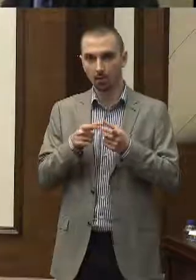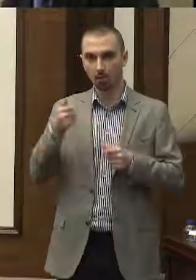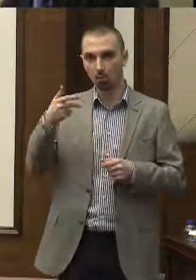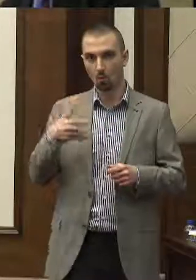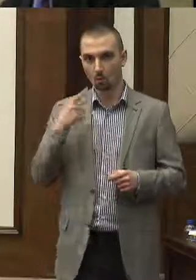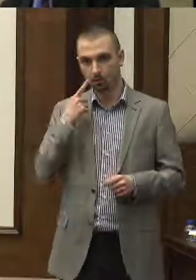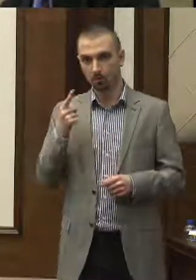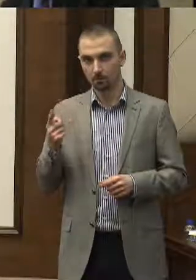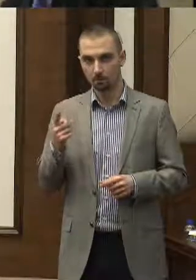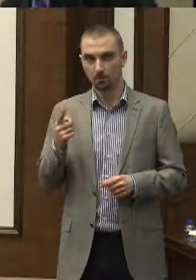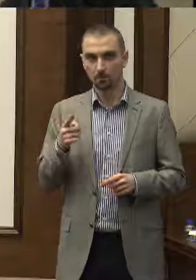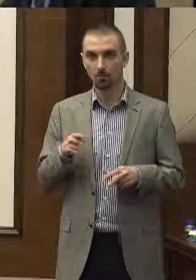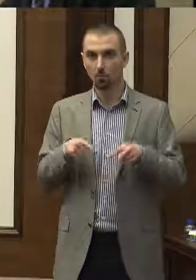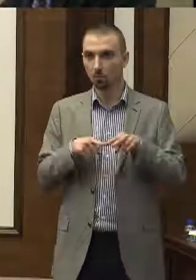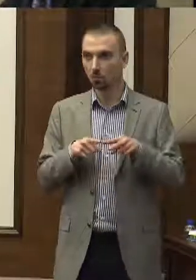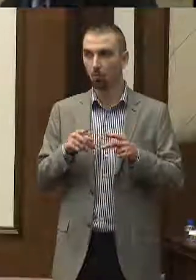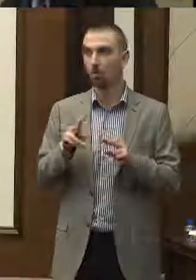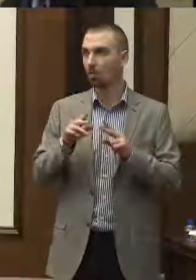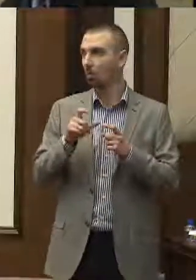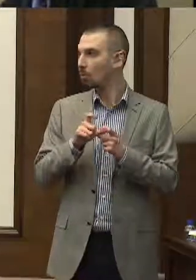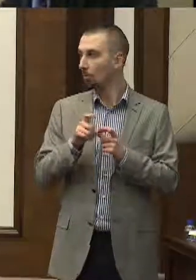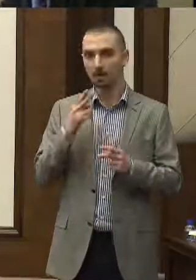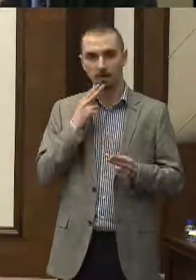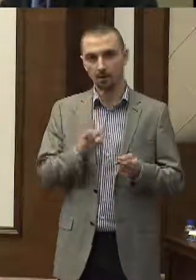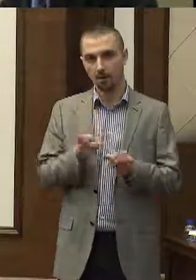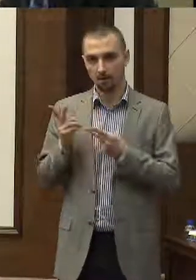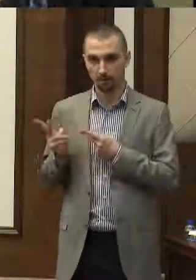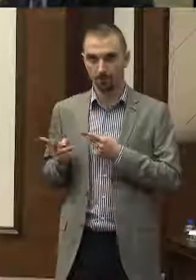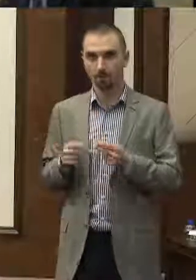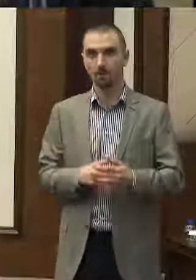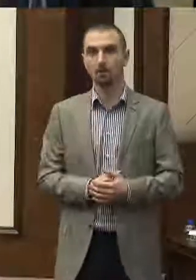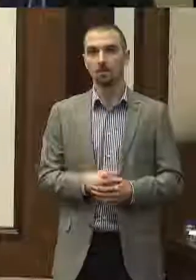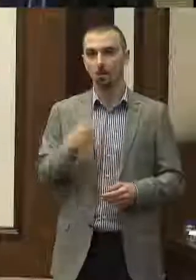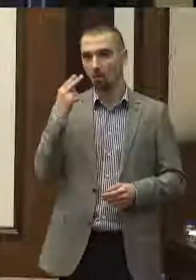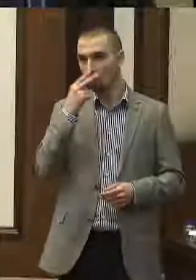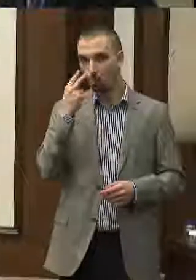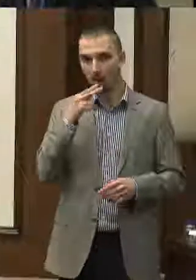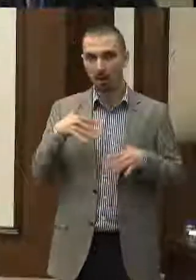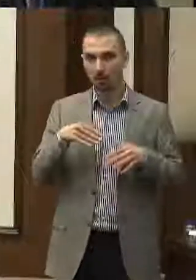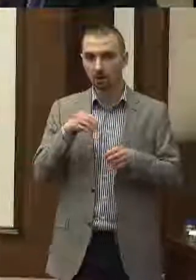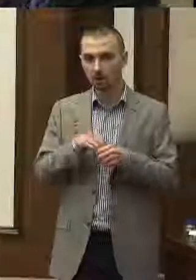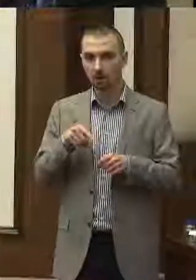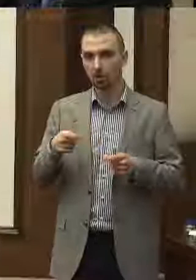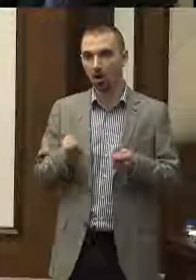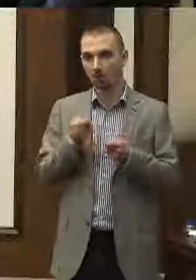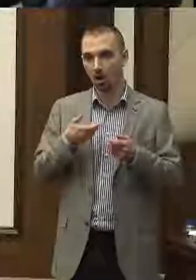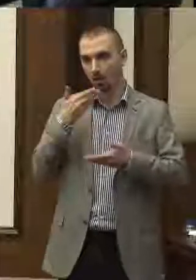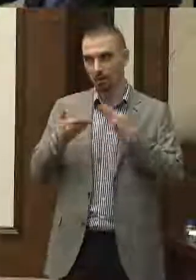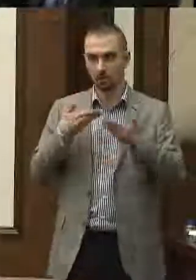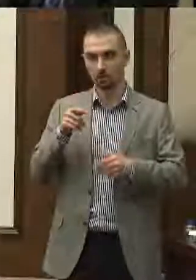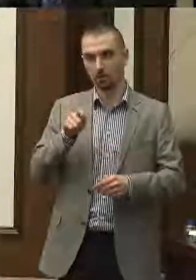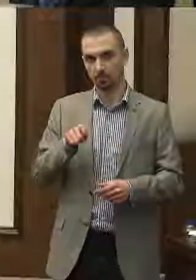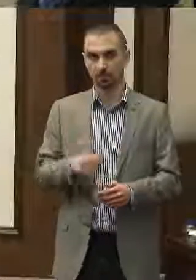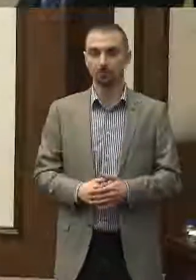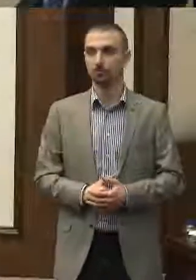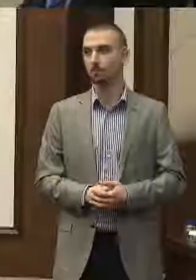yöneticisi Nurgül Kocapabuç konuşacak. Görme engellilerle ilgili yaptığı çalışmayı bize anlatacak. Nurgül Hanım buyurun